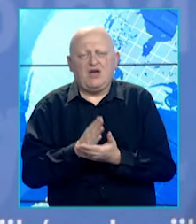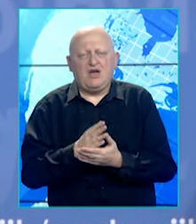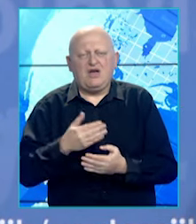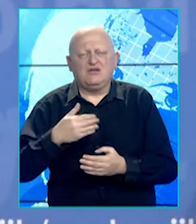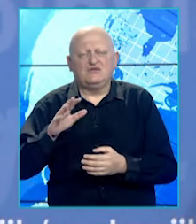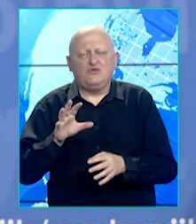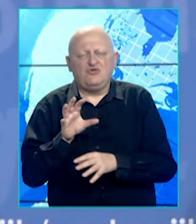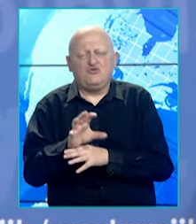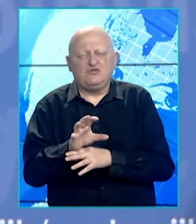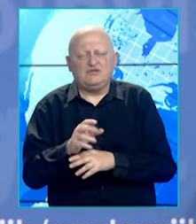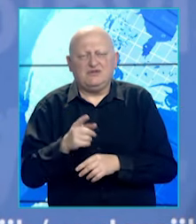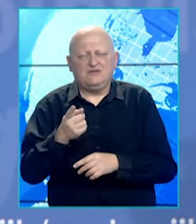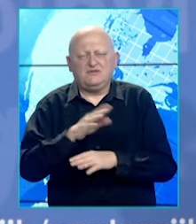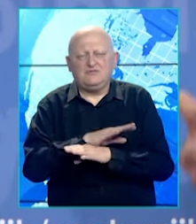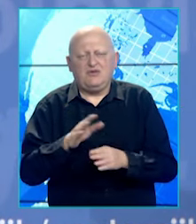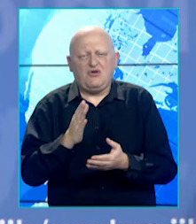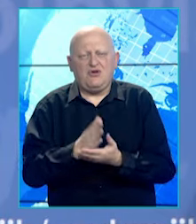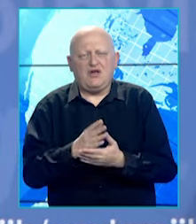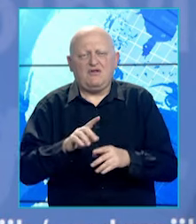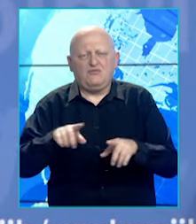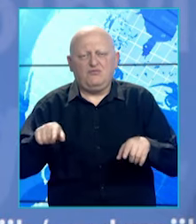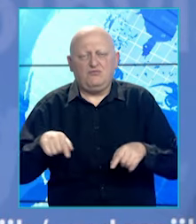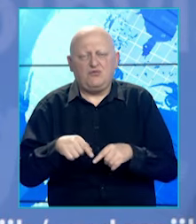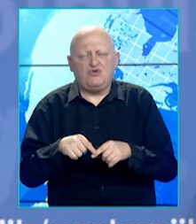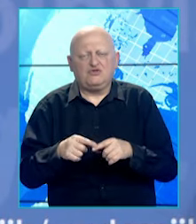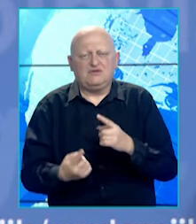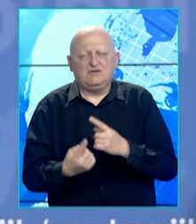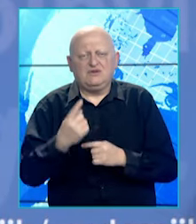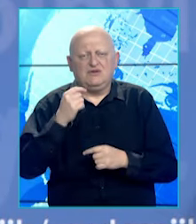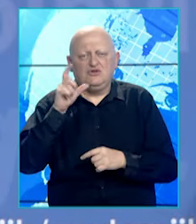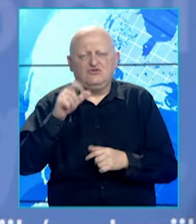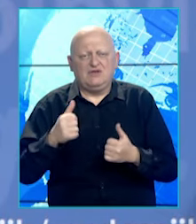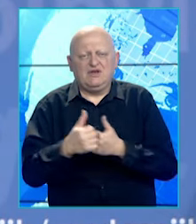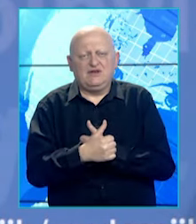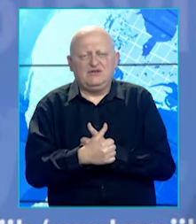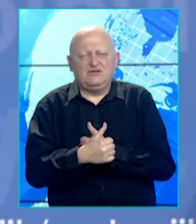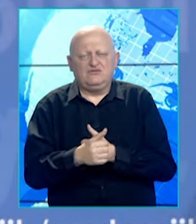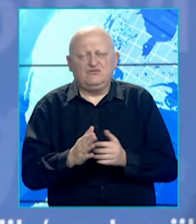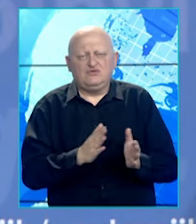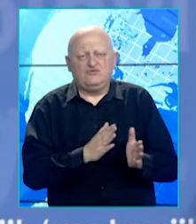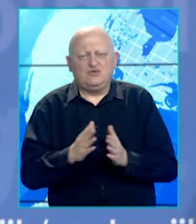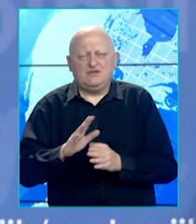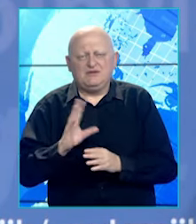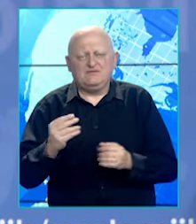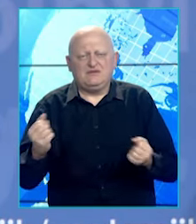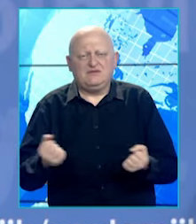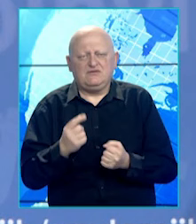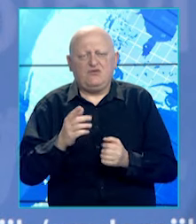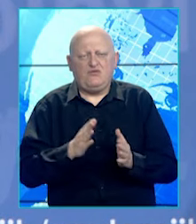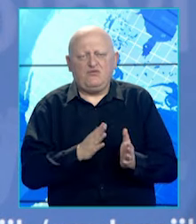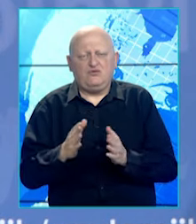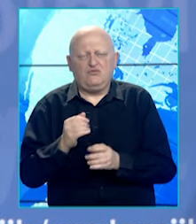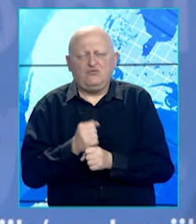spoljni uticaj, a posebno bilo kakav prostor da se desi ljudska greška. U skladu sa svim naporima ovaj proces